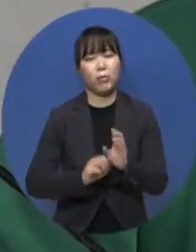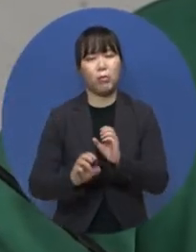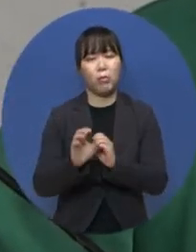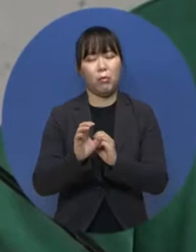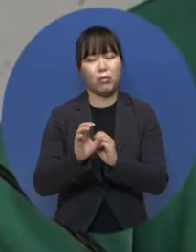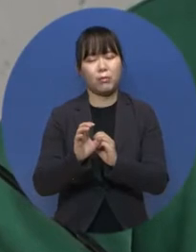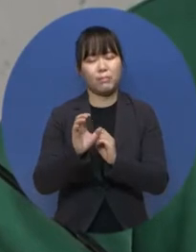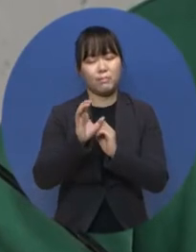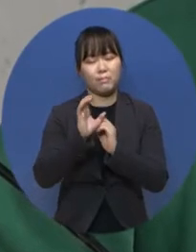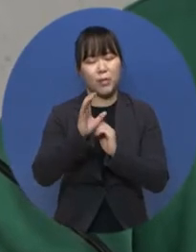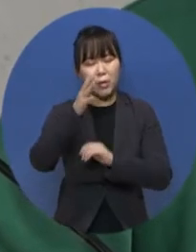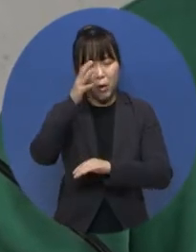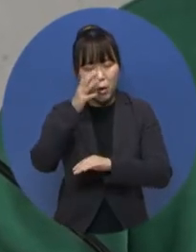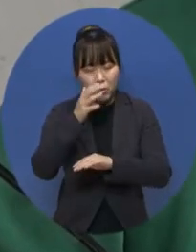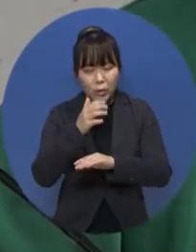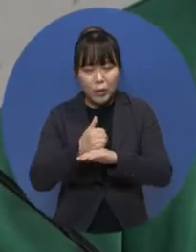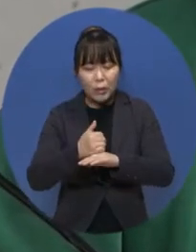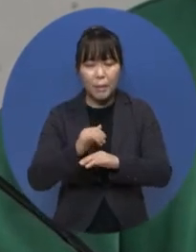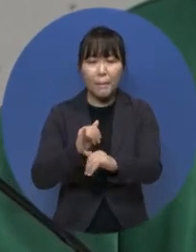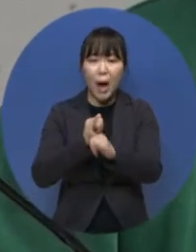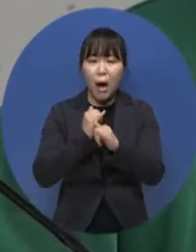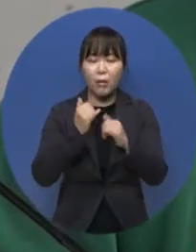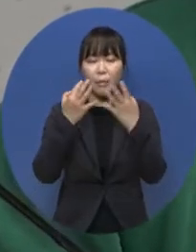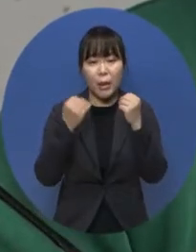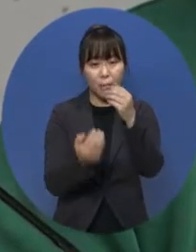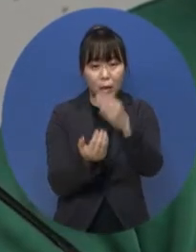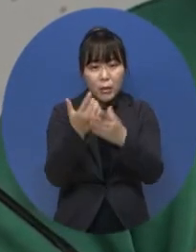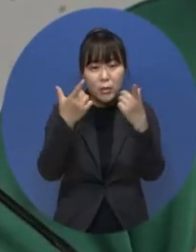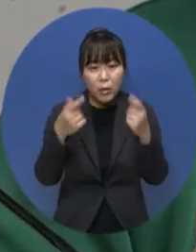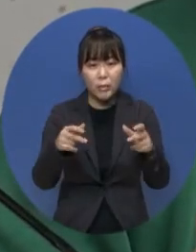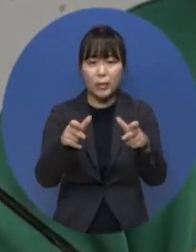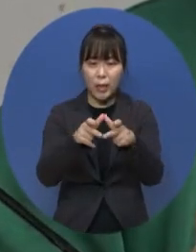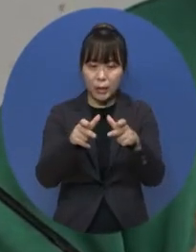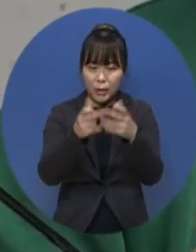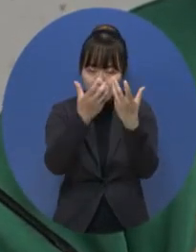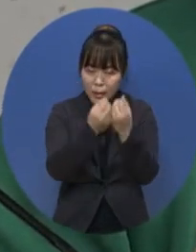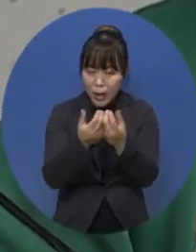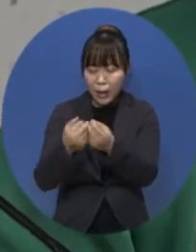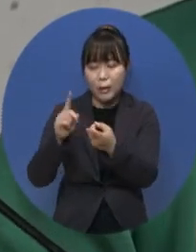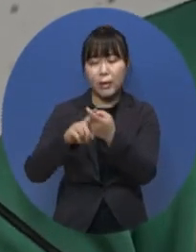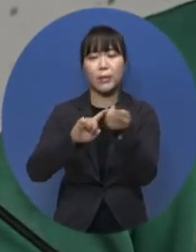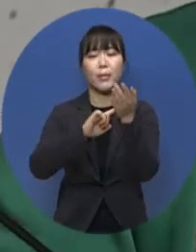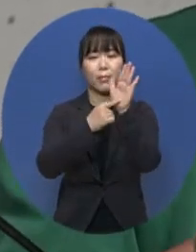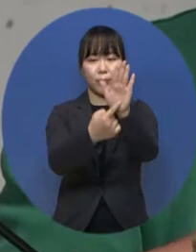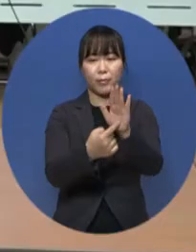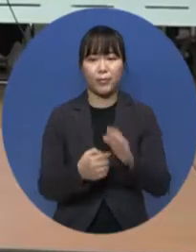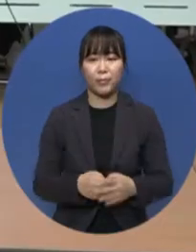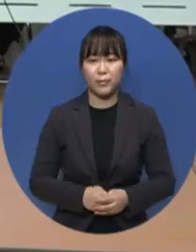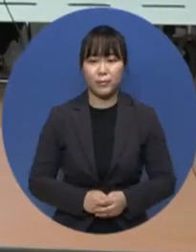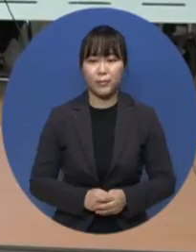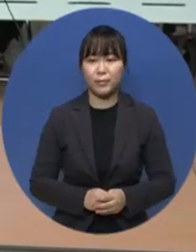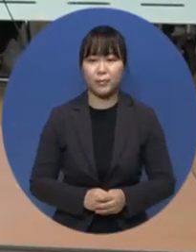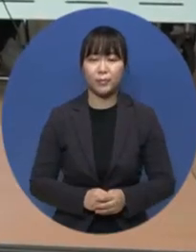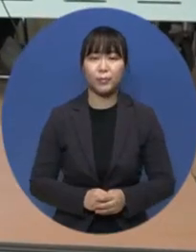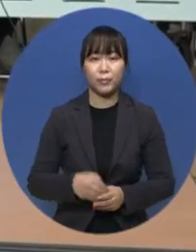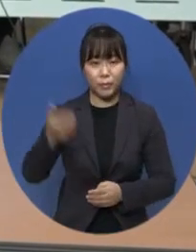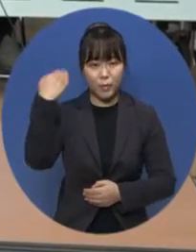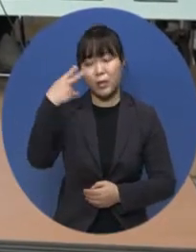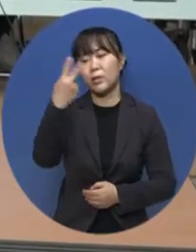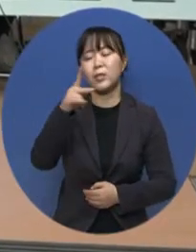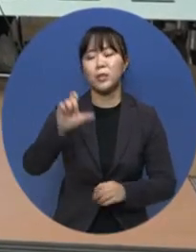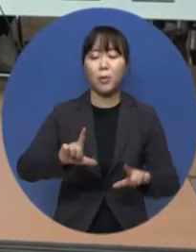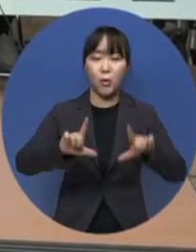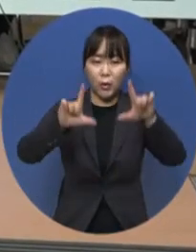목숨을 끊는 안타까운 사고들이 벌어지고 있다며 장애인들은 사례들을 발표했습니다. 지난